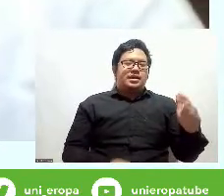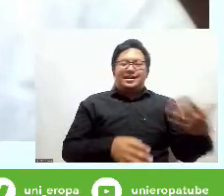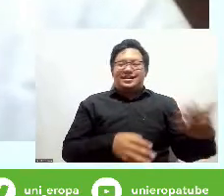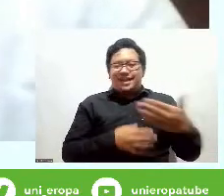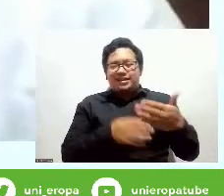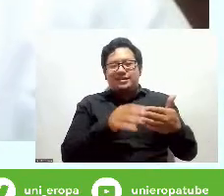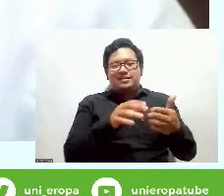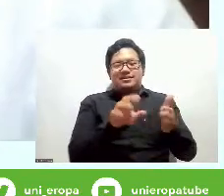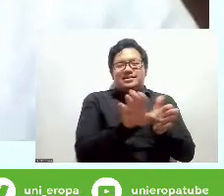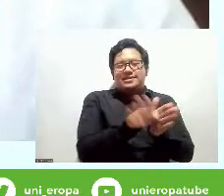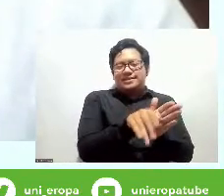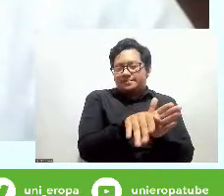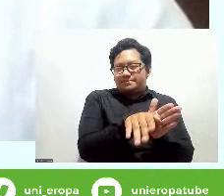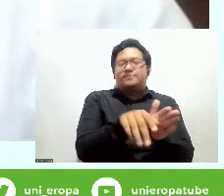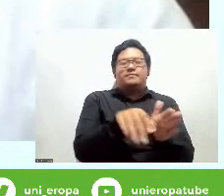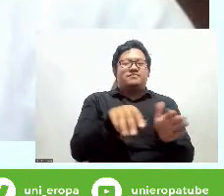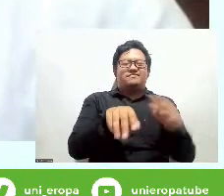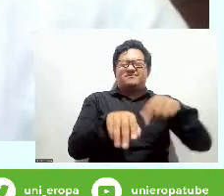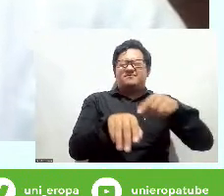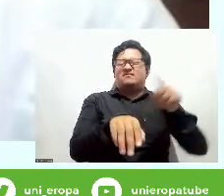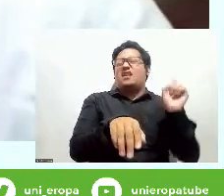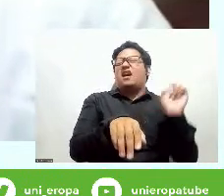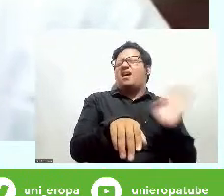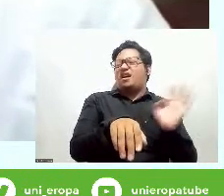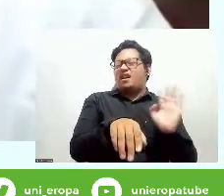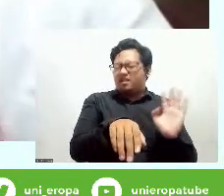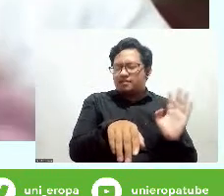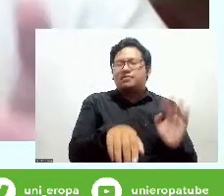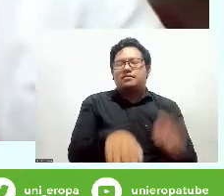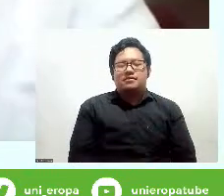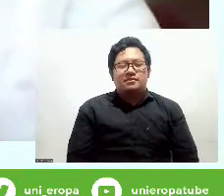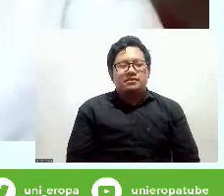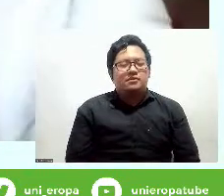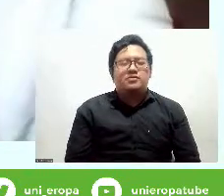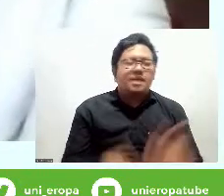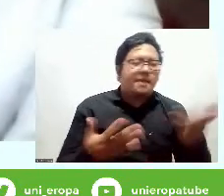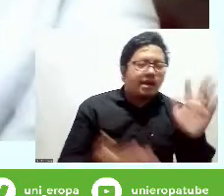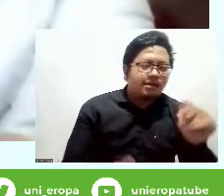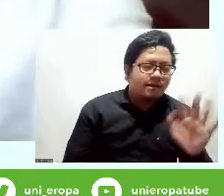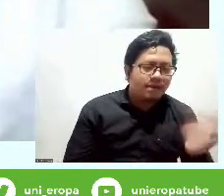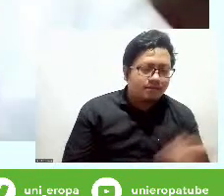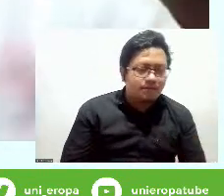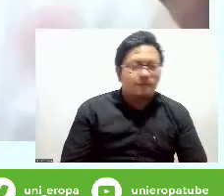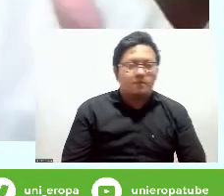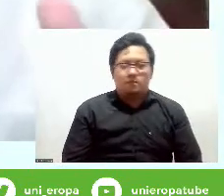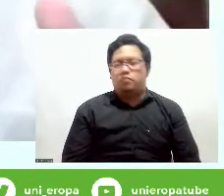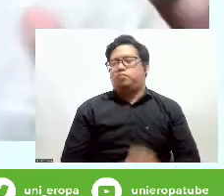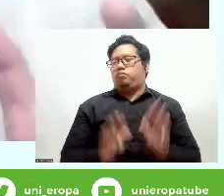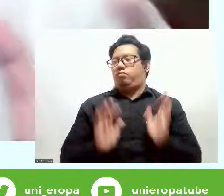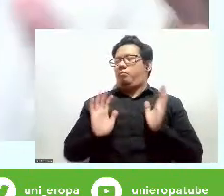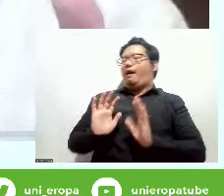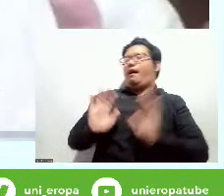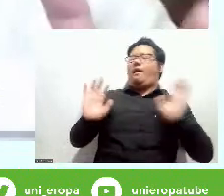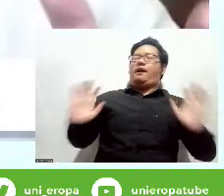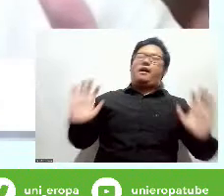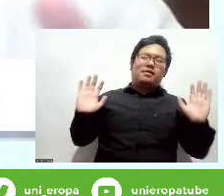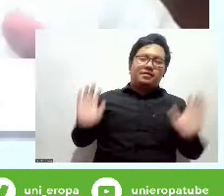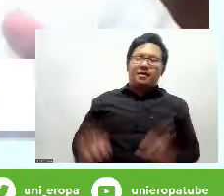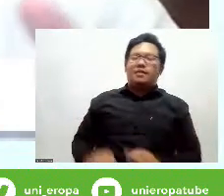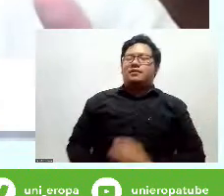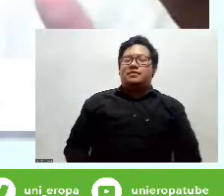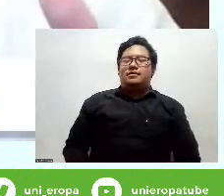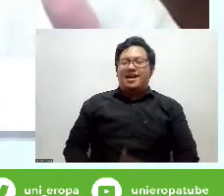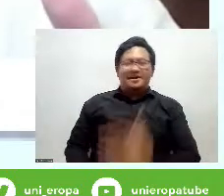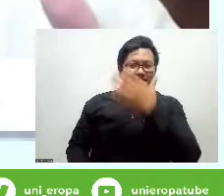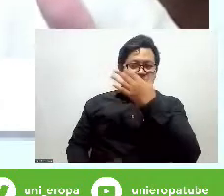mungkin sebaiknya tidak kita konsumsi lebih zat sebanyak dan ini yang yang menariknya di nanti kalau sangat